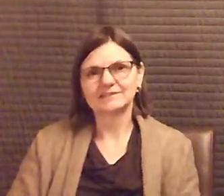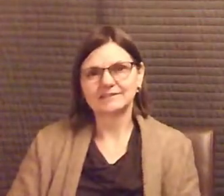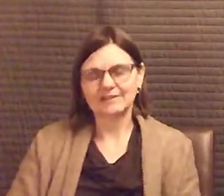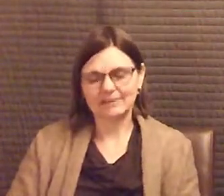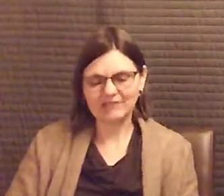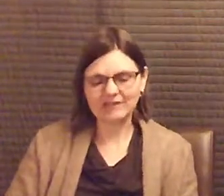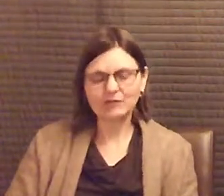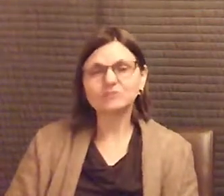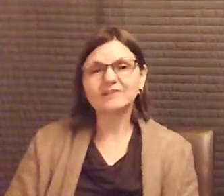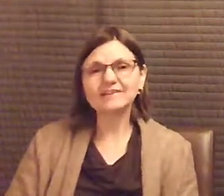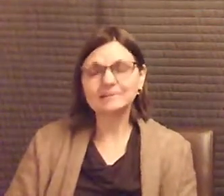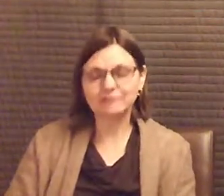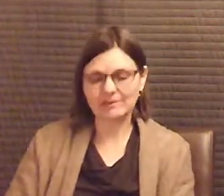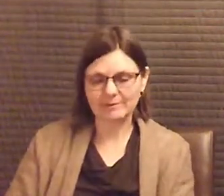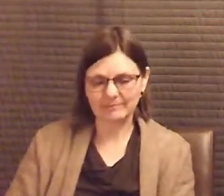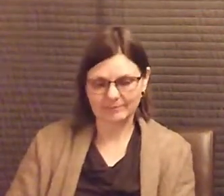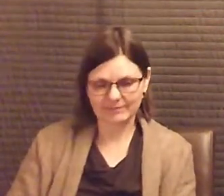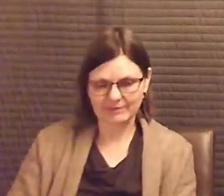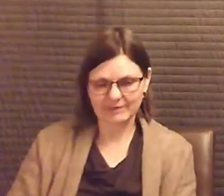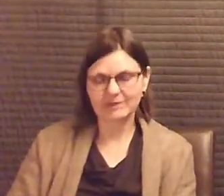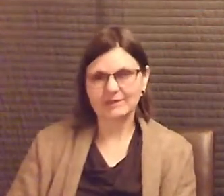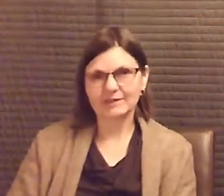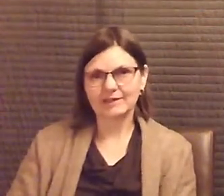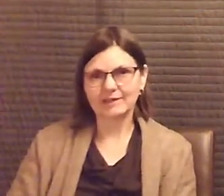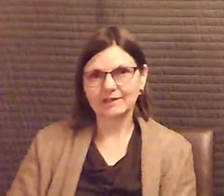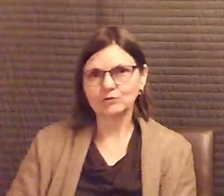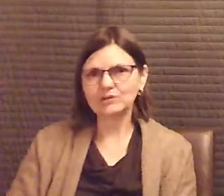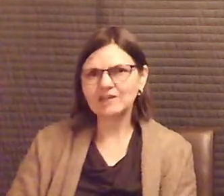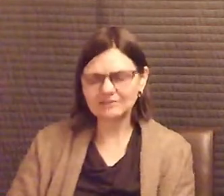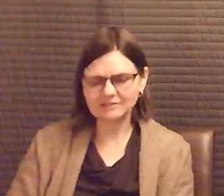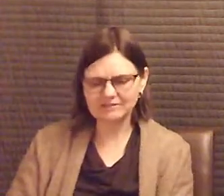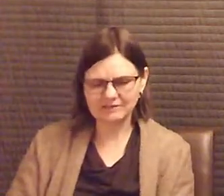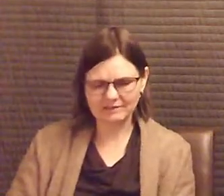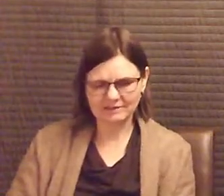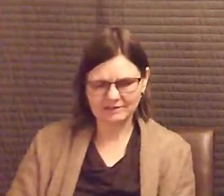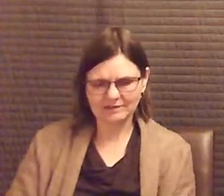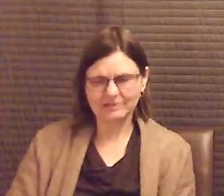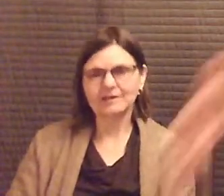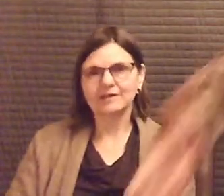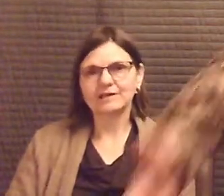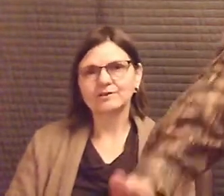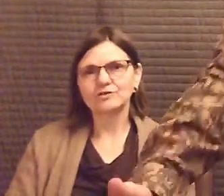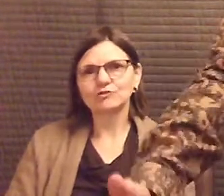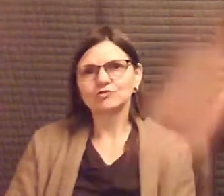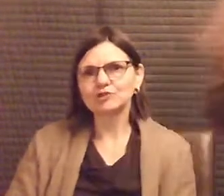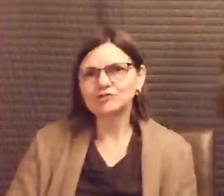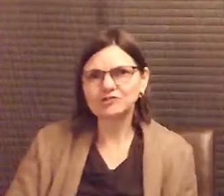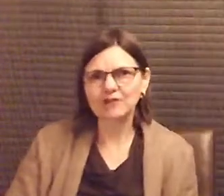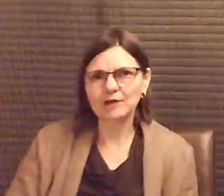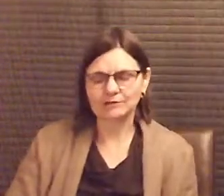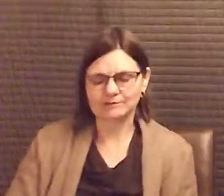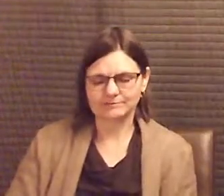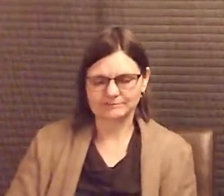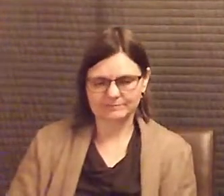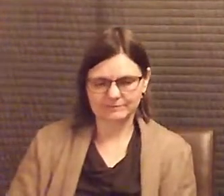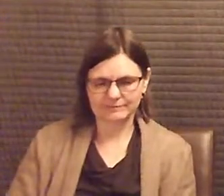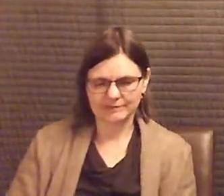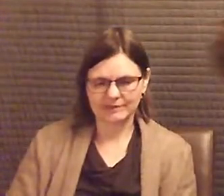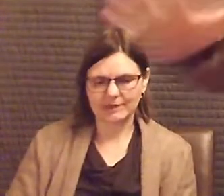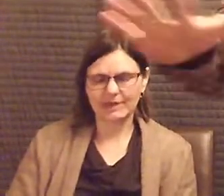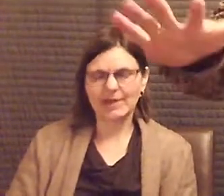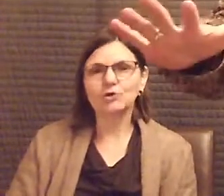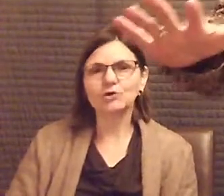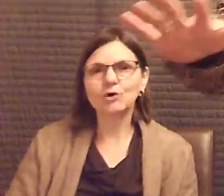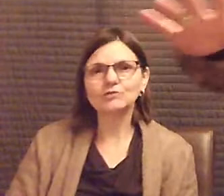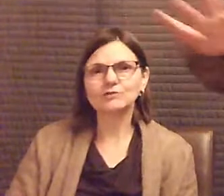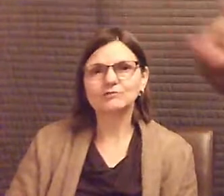als jij god wetten lieve ding en door niet show vaste toestand sommige straten greate pier